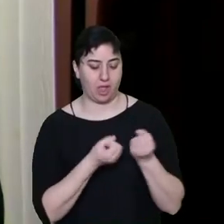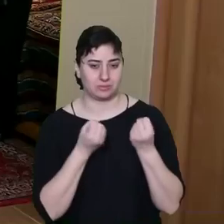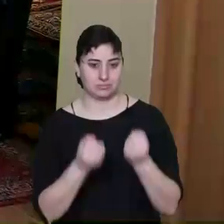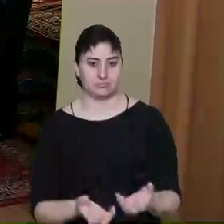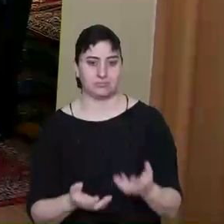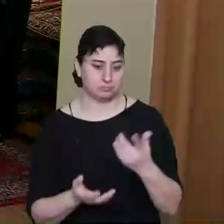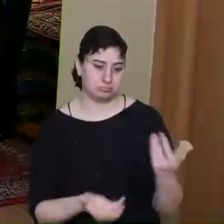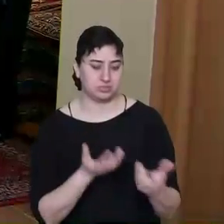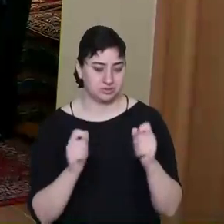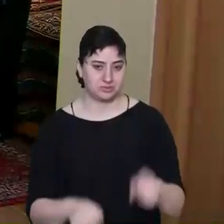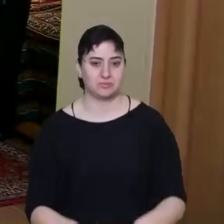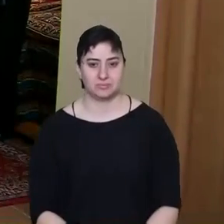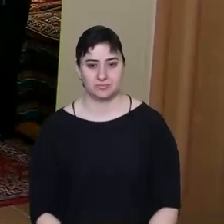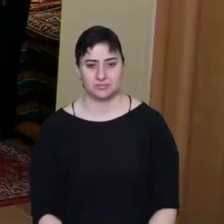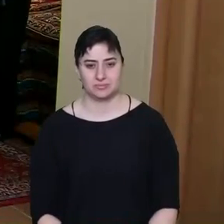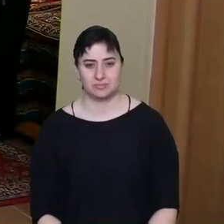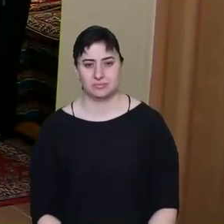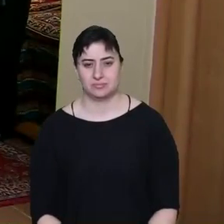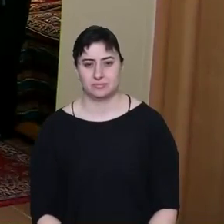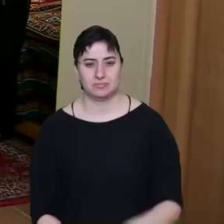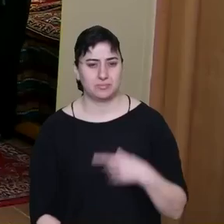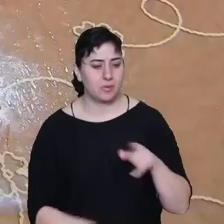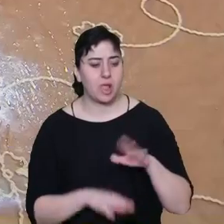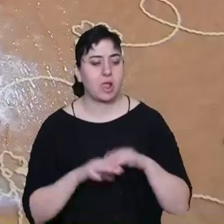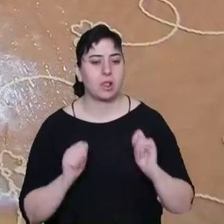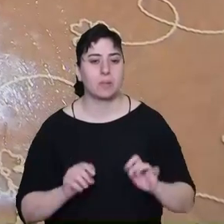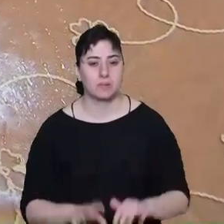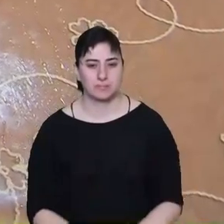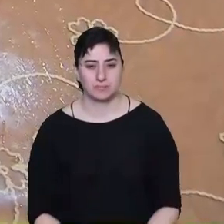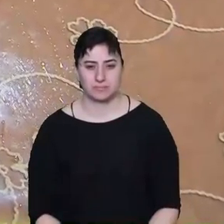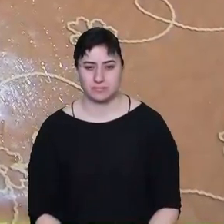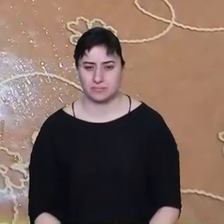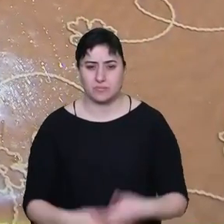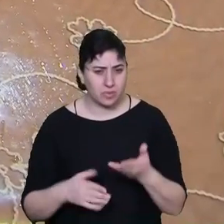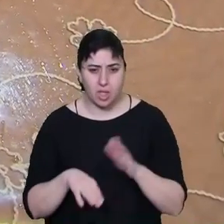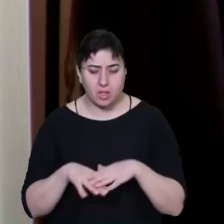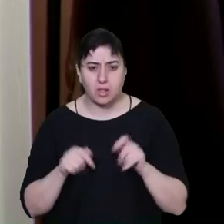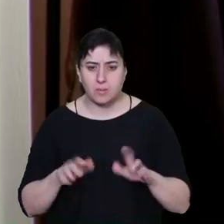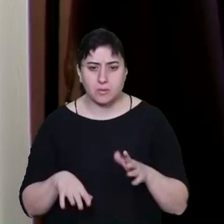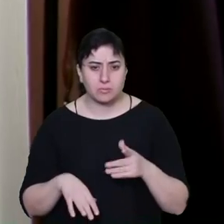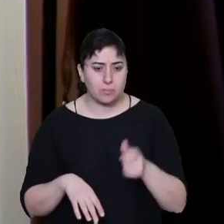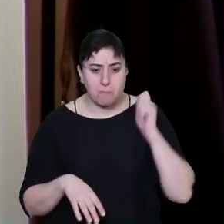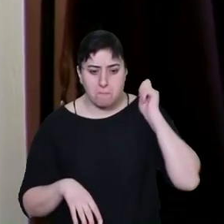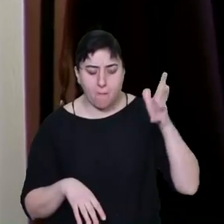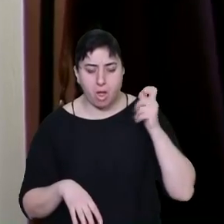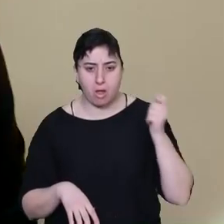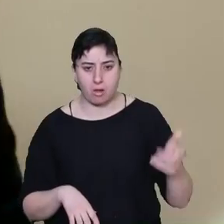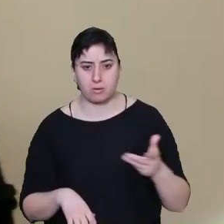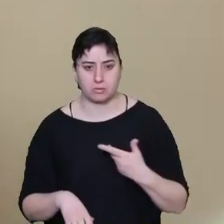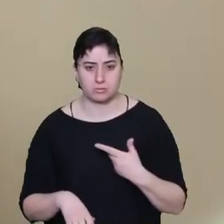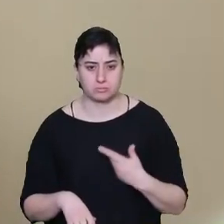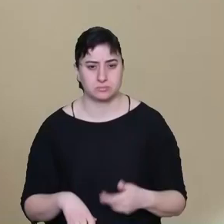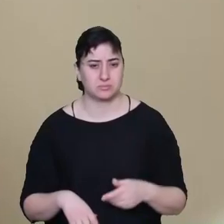aldım getirdim. Hadi pişirin bakalım bunu. Mahmut, ben bunu elimi sürmem. Ne demek elimi sürmem ya? Ben buna dünyanın parasını verdim.